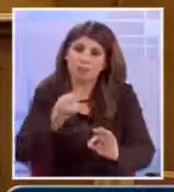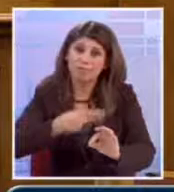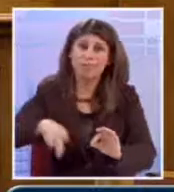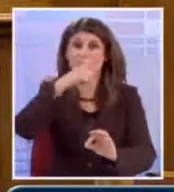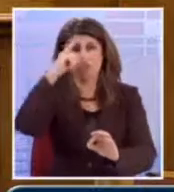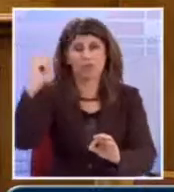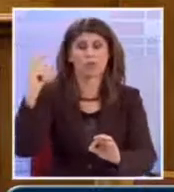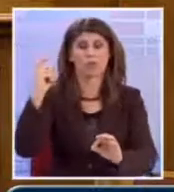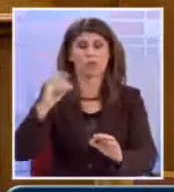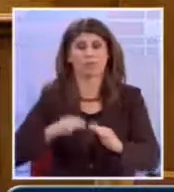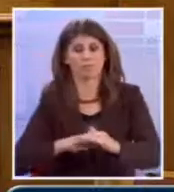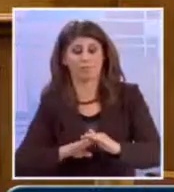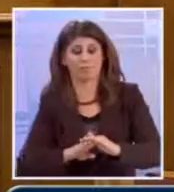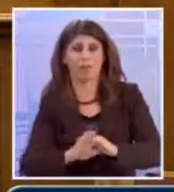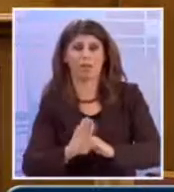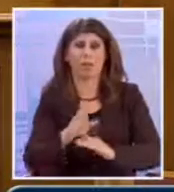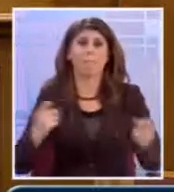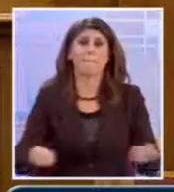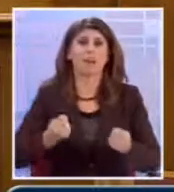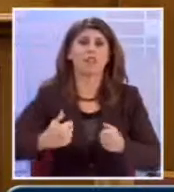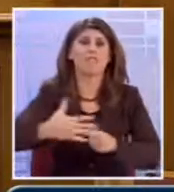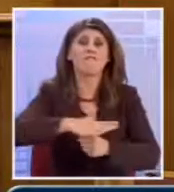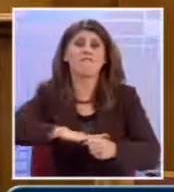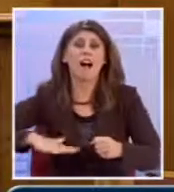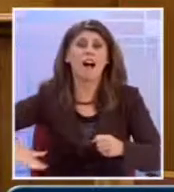ανάκαμψη. Η παραγωγική βάση